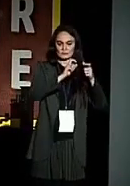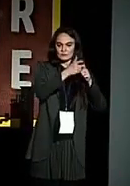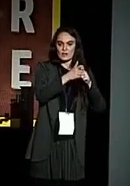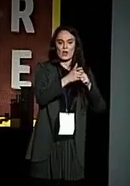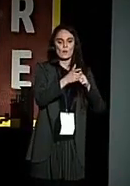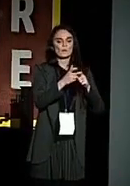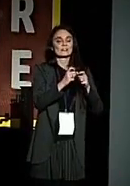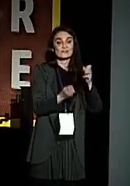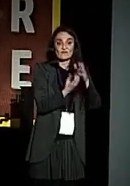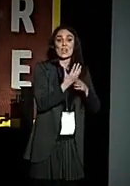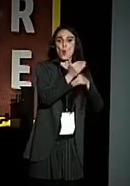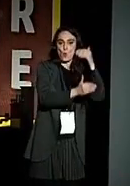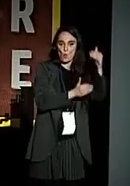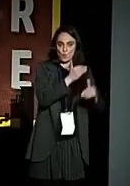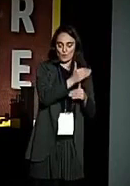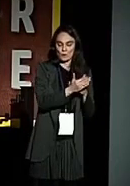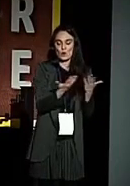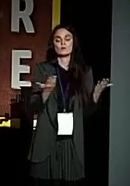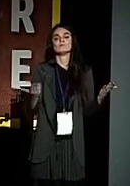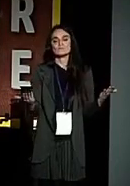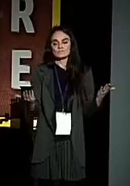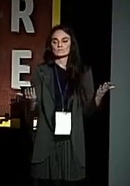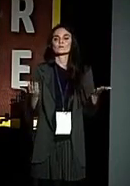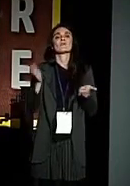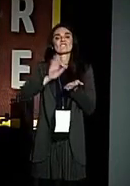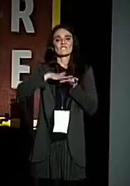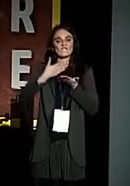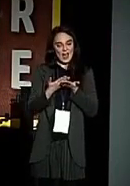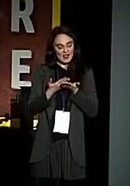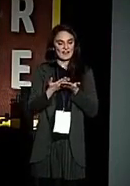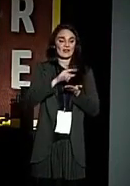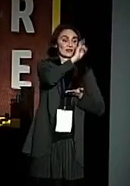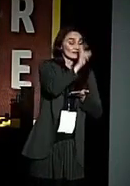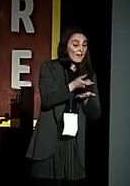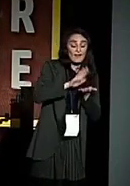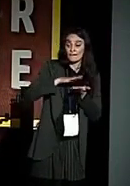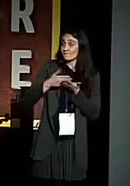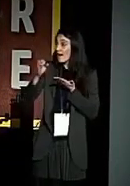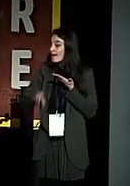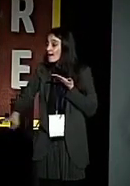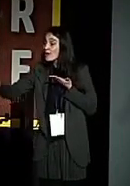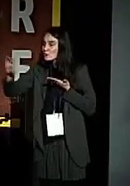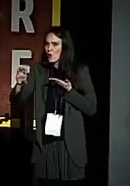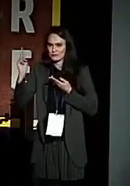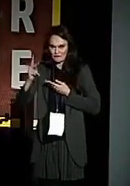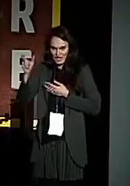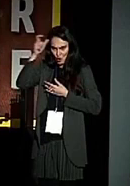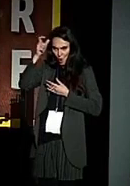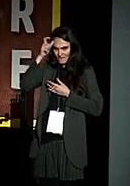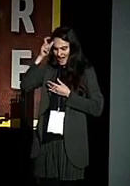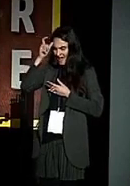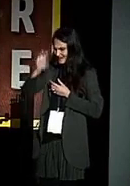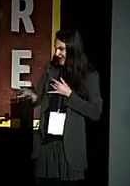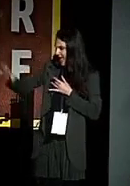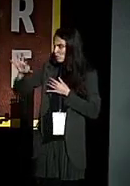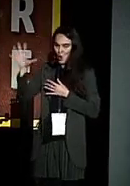dello sviluppo. Ecco, questo vale per l'Italia, vale anche per l'Europa, anche se i governi europei sembrano non capirlo e mi